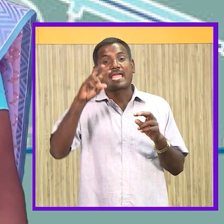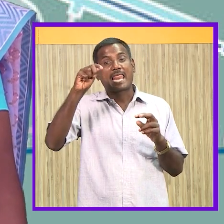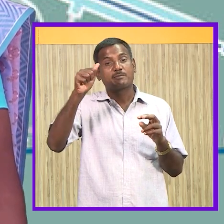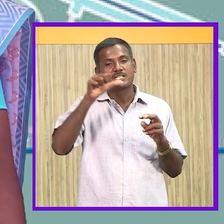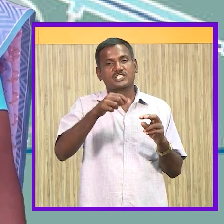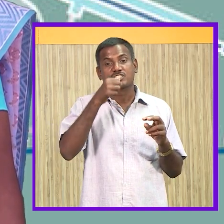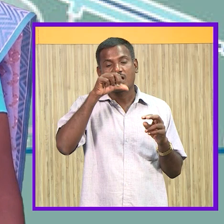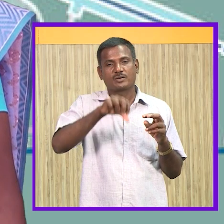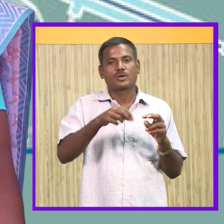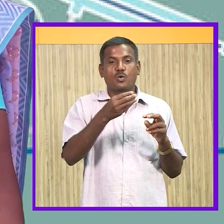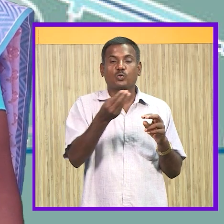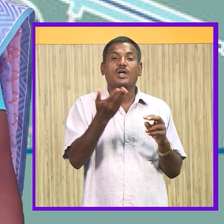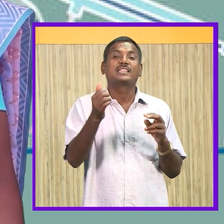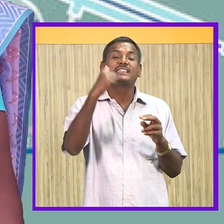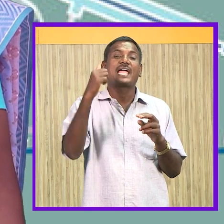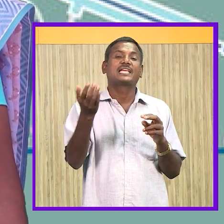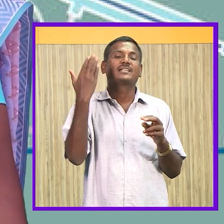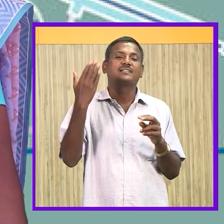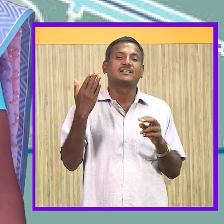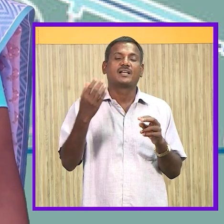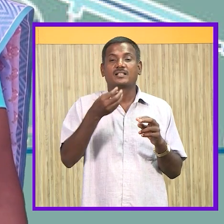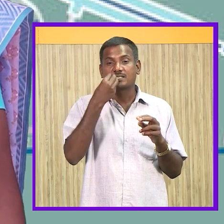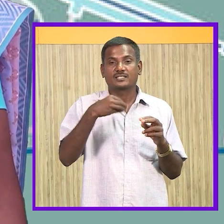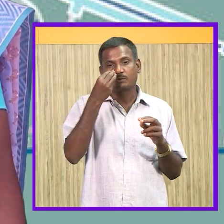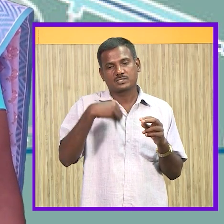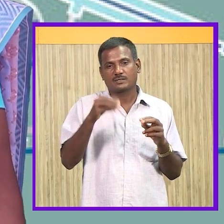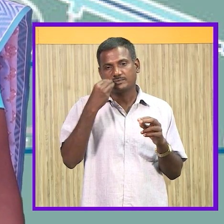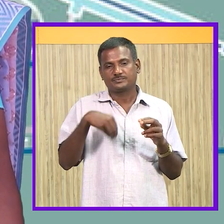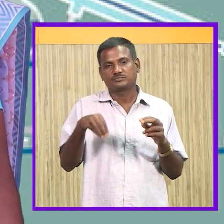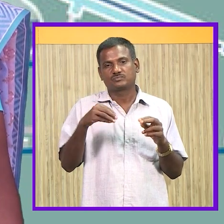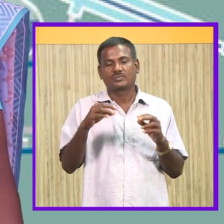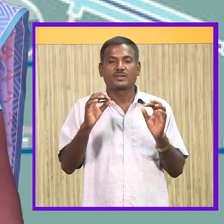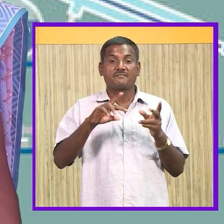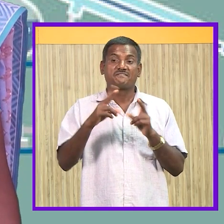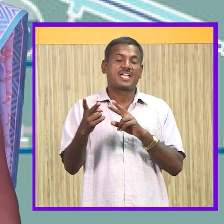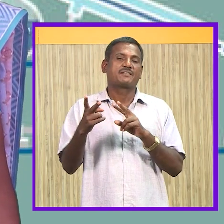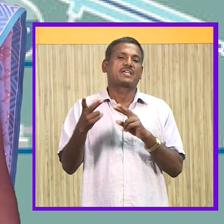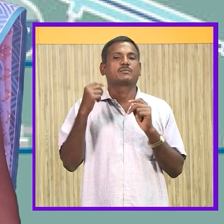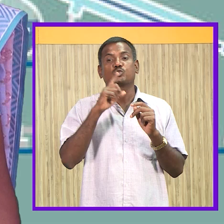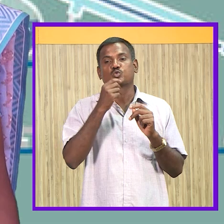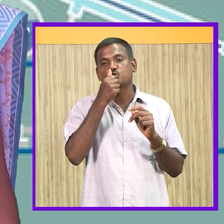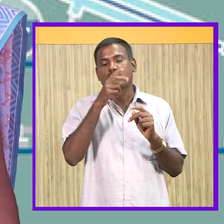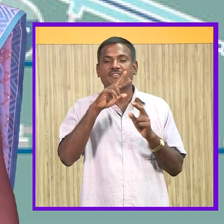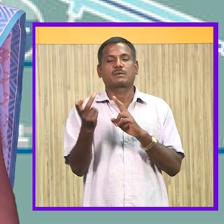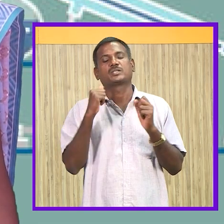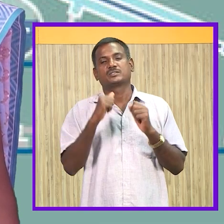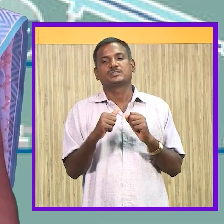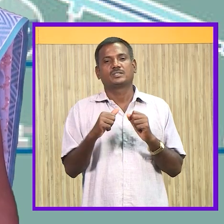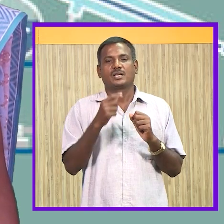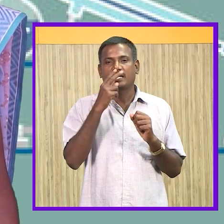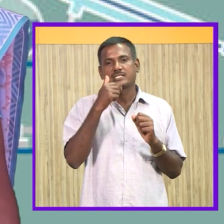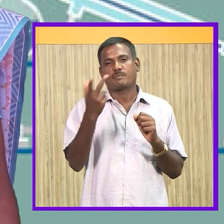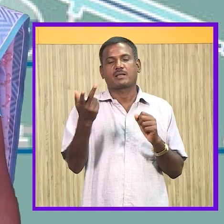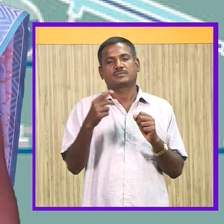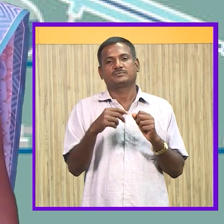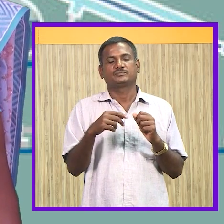எலுமிச்சை சாறு விட்டு உருவான தயிரானது நம்ம சாதாரணமாக சாப்பிடக்கூடிய தயிரிலிருந்து சிறிதளவு மாறுபட்டு காணப்படும். டேஸ்ட்ல